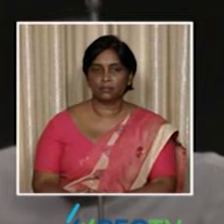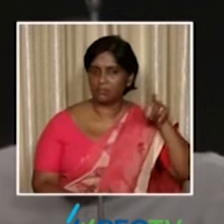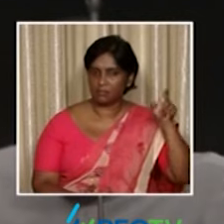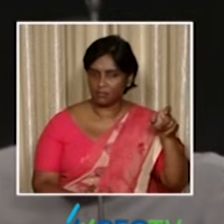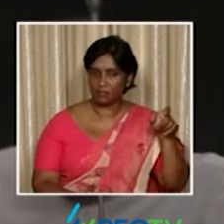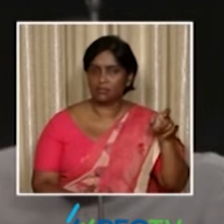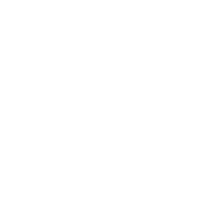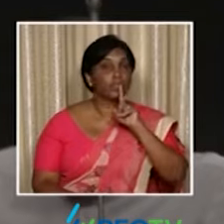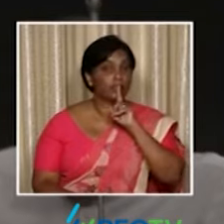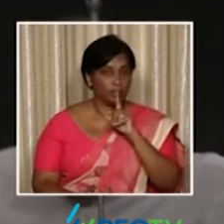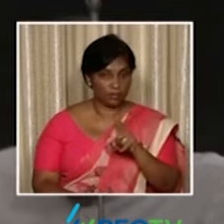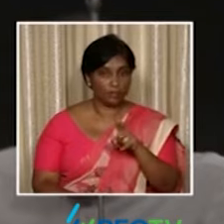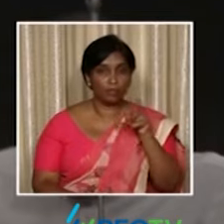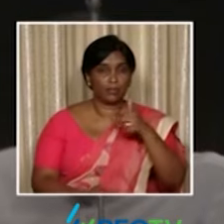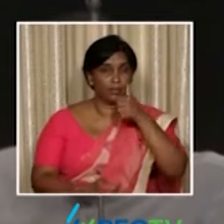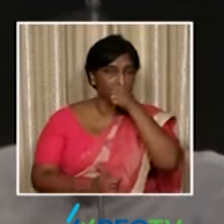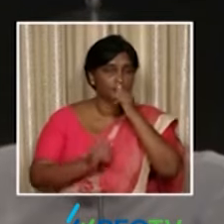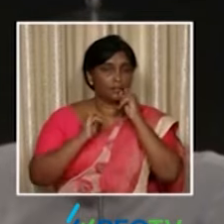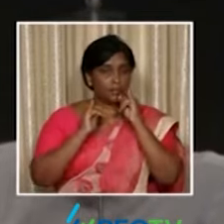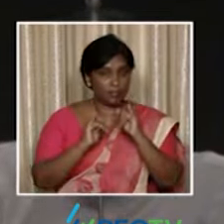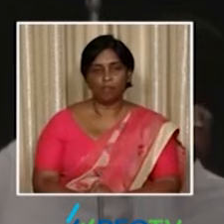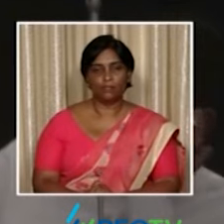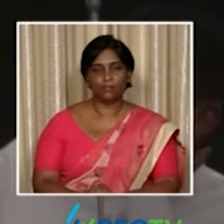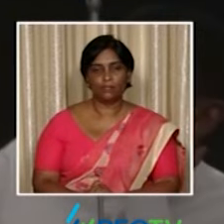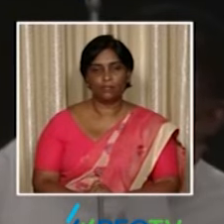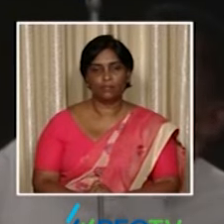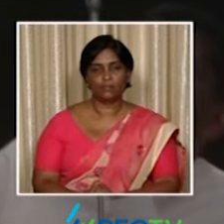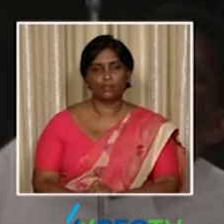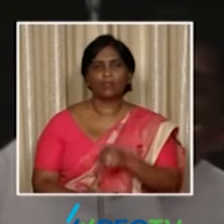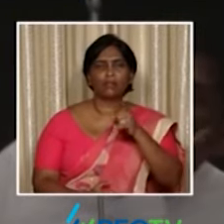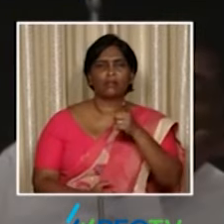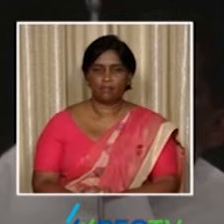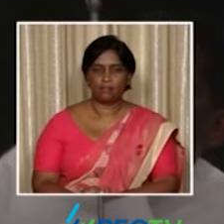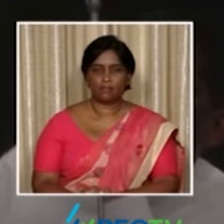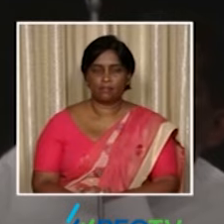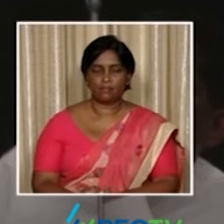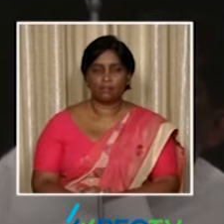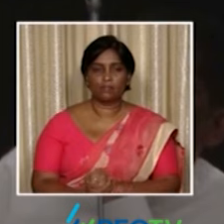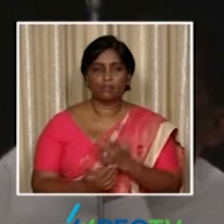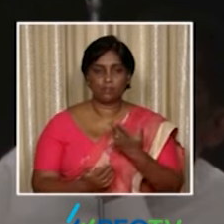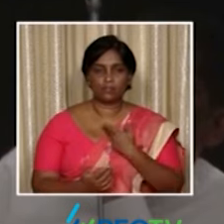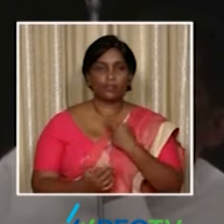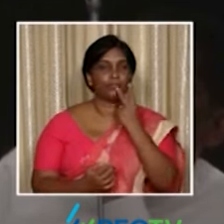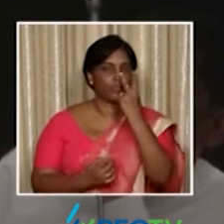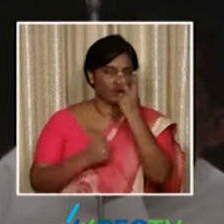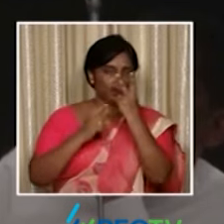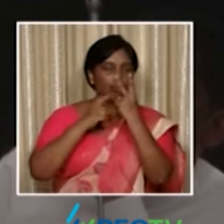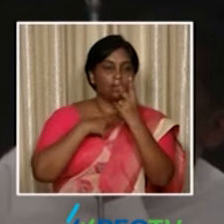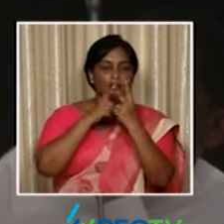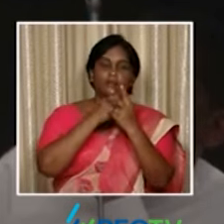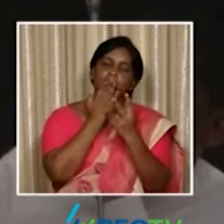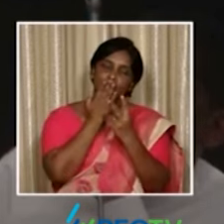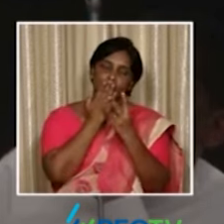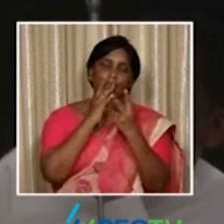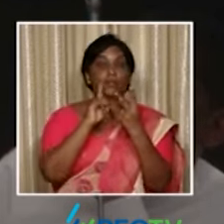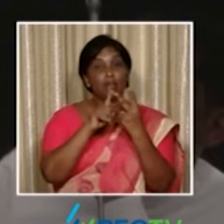සමහරු කිව්වා මේ දූෂණය පිළිබඳව මම කතා කරද්දි ඔබතුමා කලබල වුණාදෝ කියලා. එහෙමනම් මට දෙකයි තියෙන්නේ එකක් මම කතා නොකර ඉන්න ඕනේ